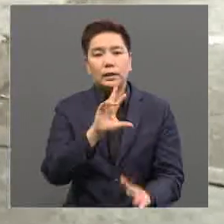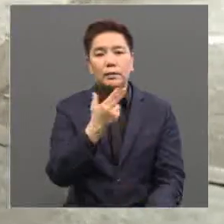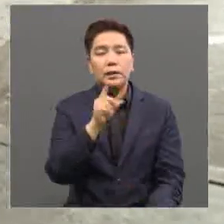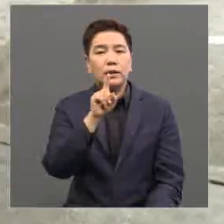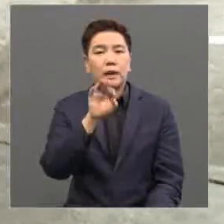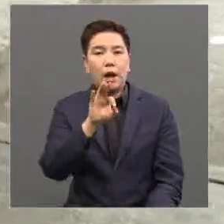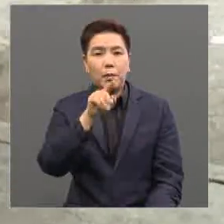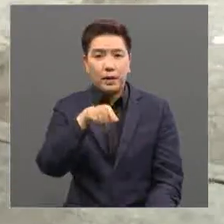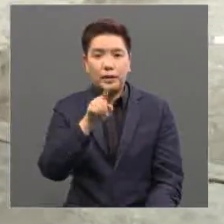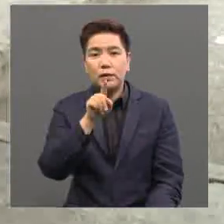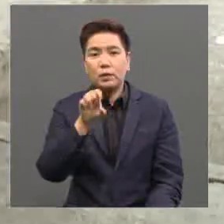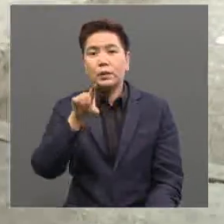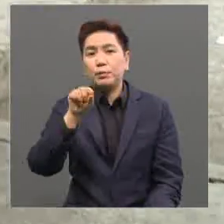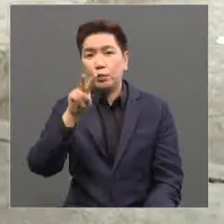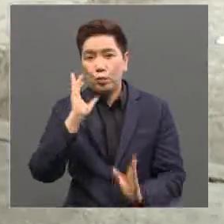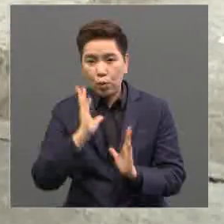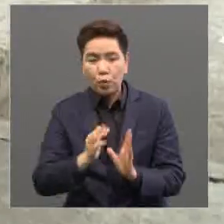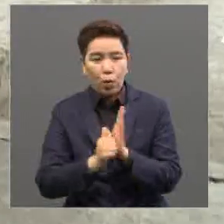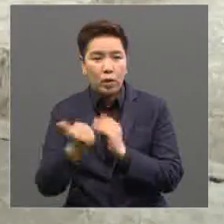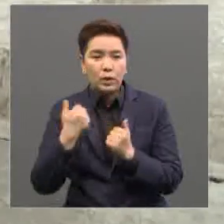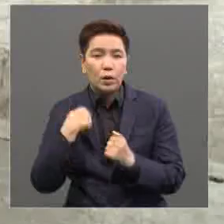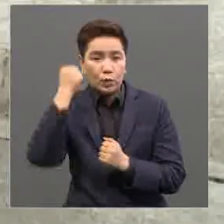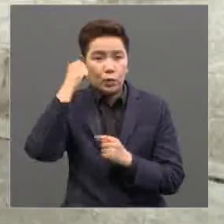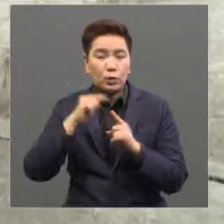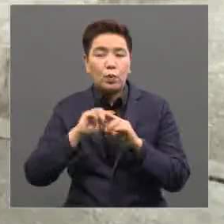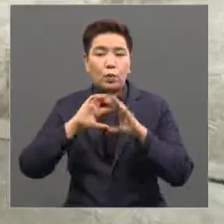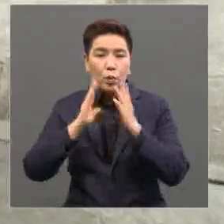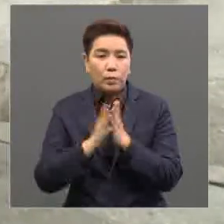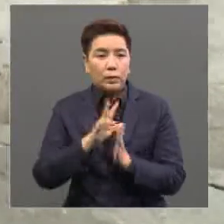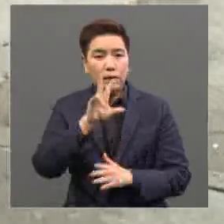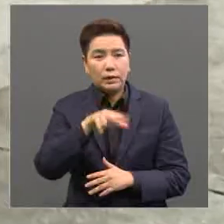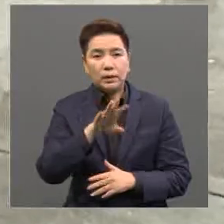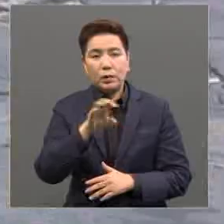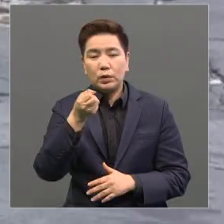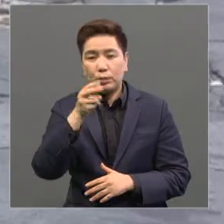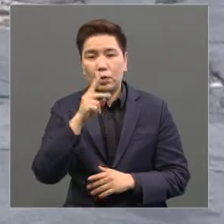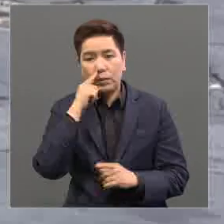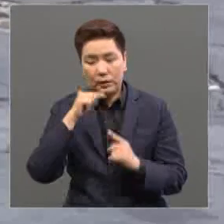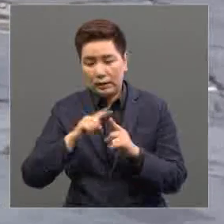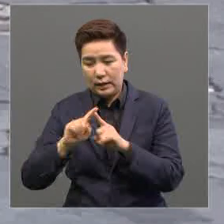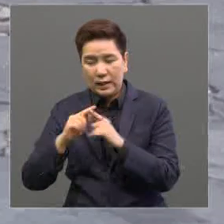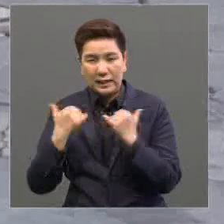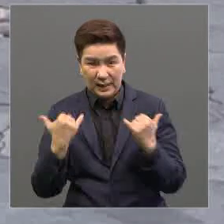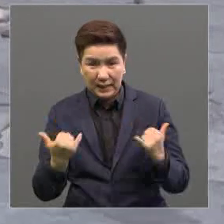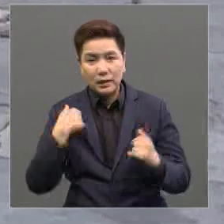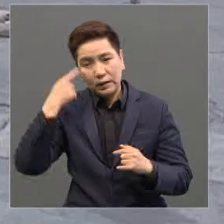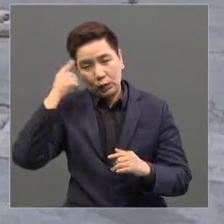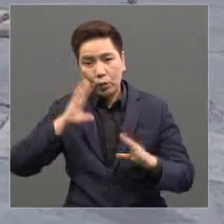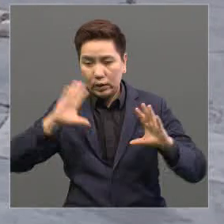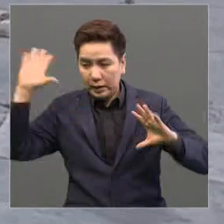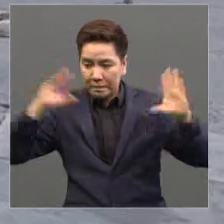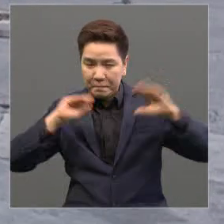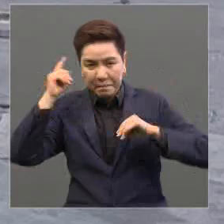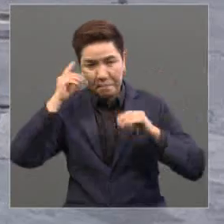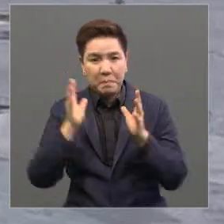39,122คนครับใช้รถโดยสาร 3,462เที่ยวและสำหรับวันนี้คาดการณ์กันว่าจะมีประชาชนเดินทาง